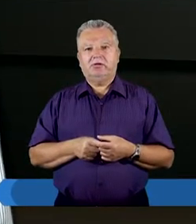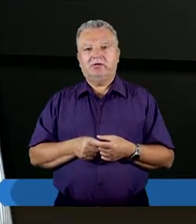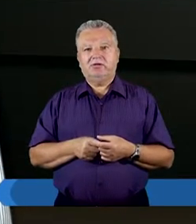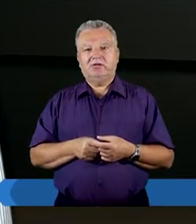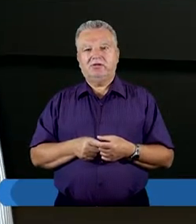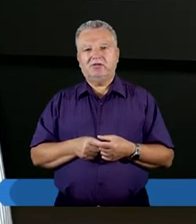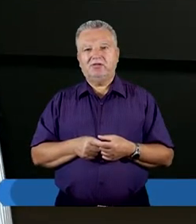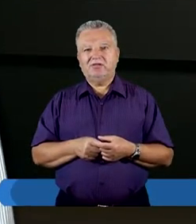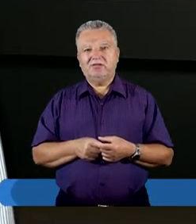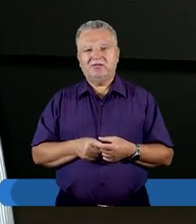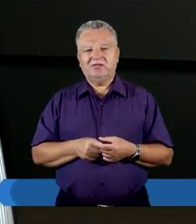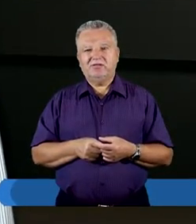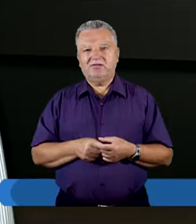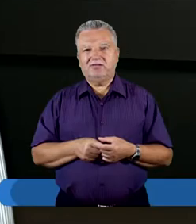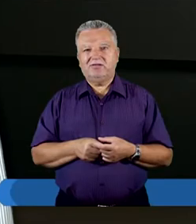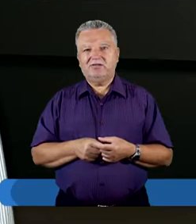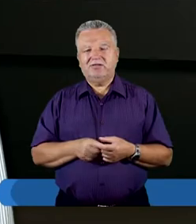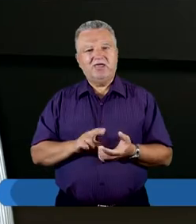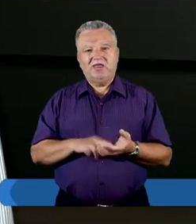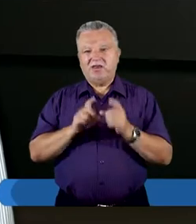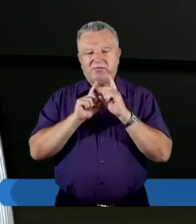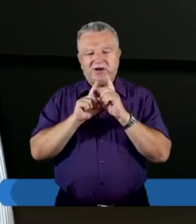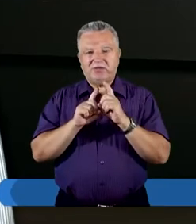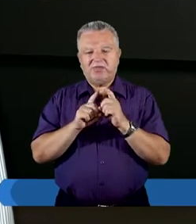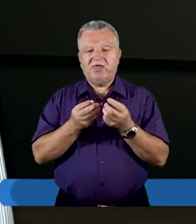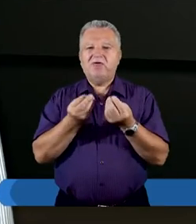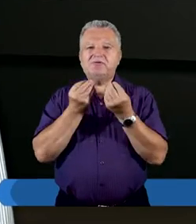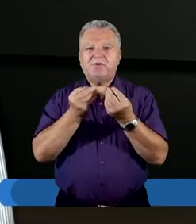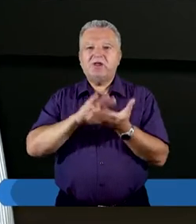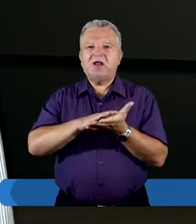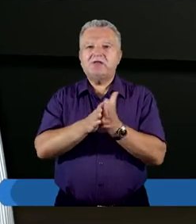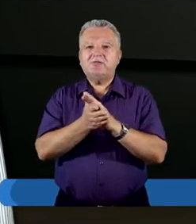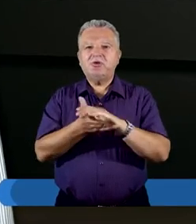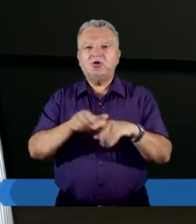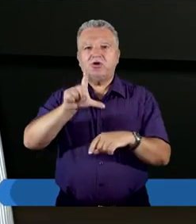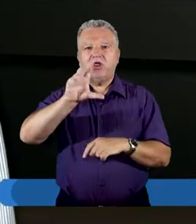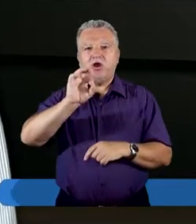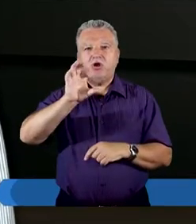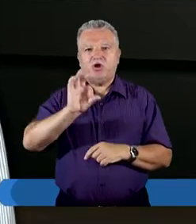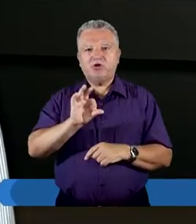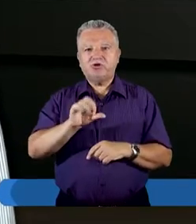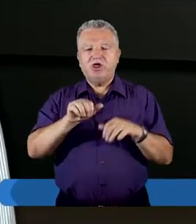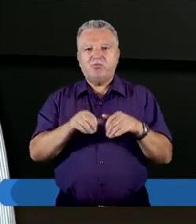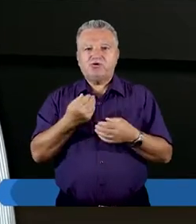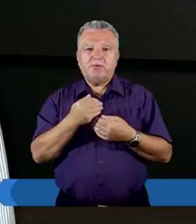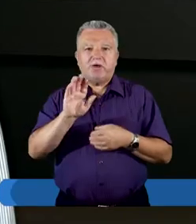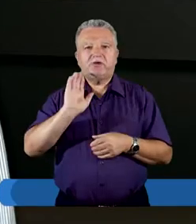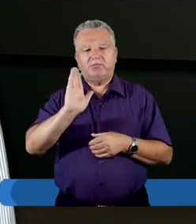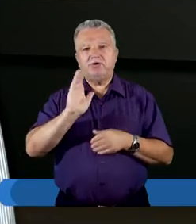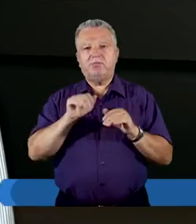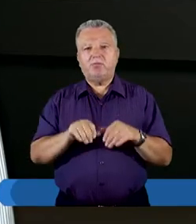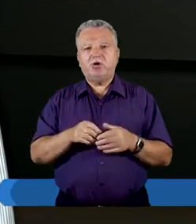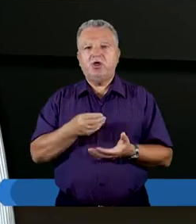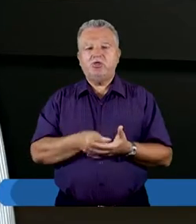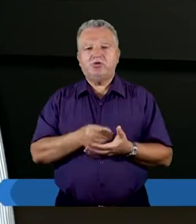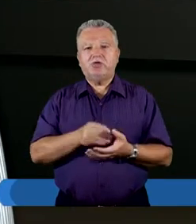i słuchajcie, naprawdę, naprawdę cudownie odmieniony los. Może jeszcze bardziej będziemy mogli to docenić wtedy,